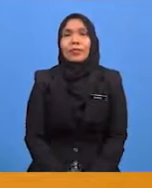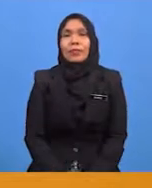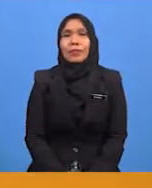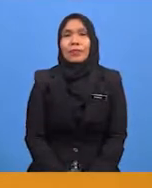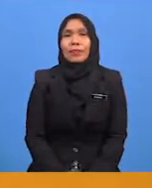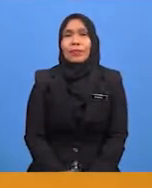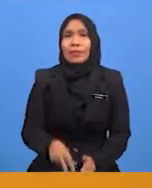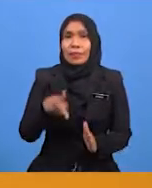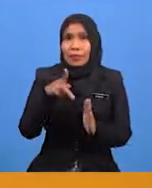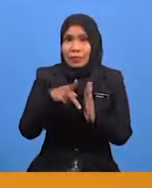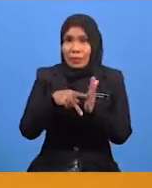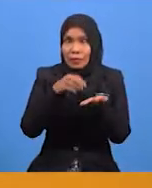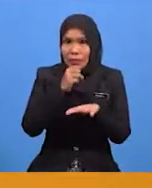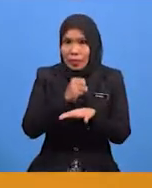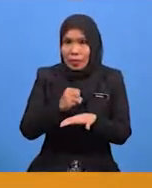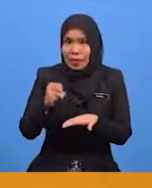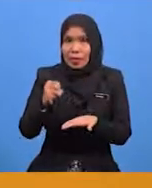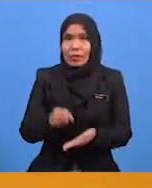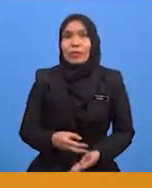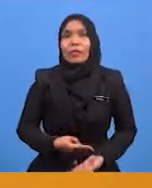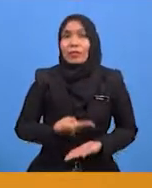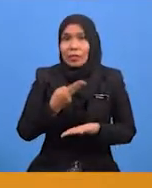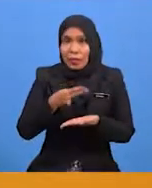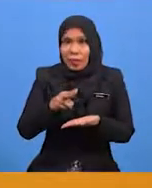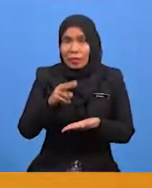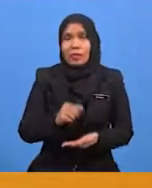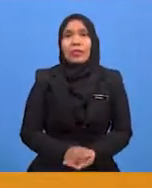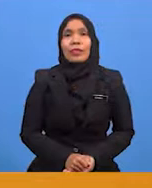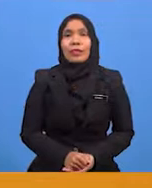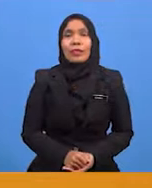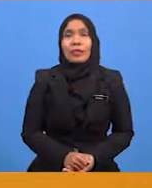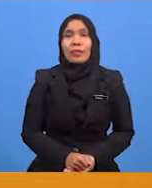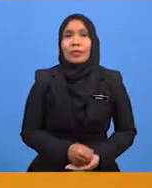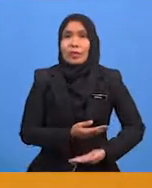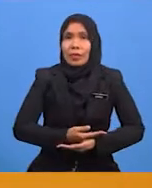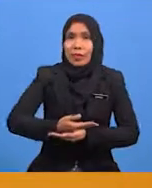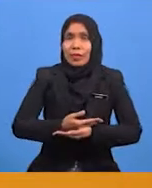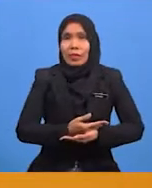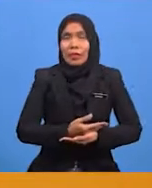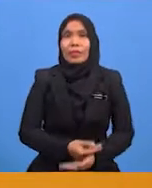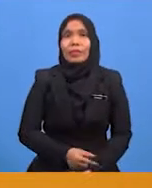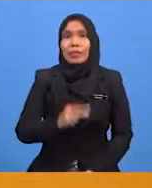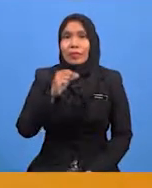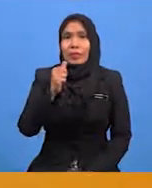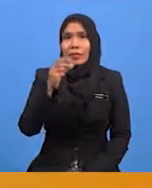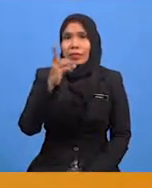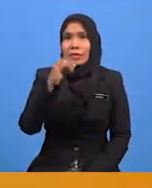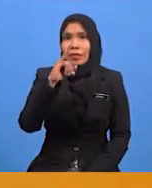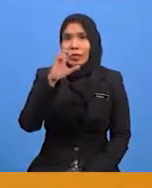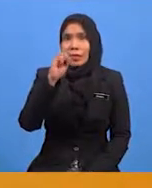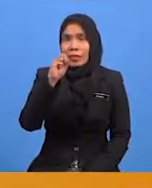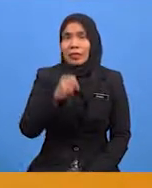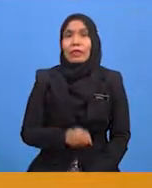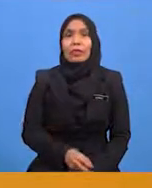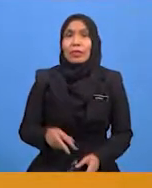menghirup udara kehidupan yang baru di bandar kerana anaknya akan